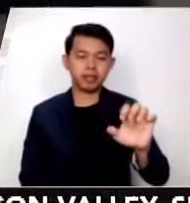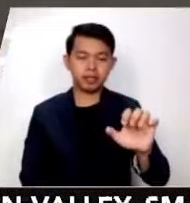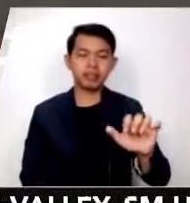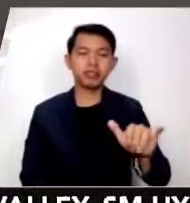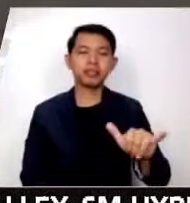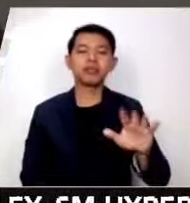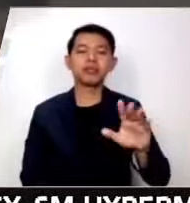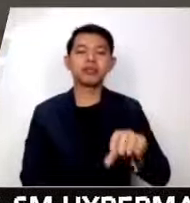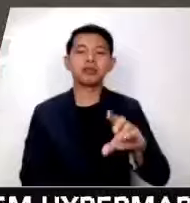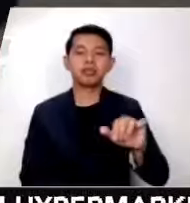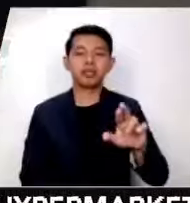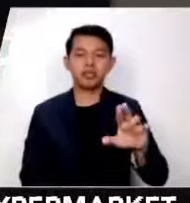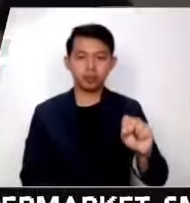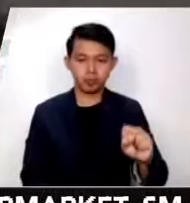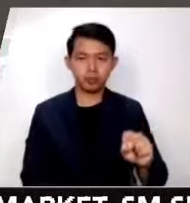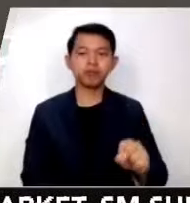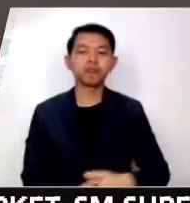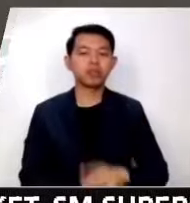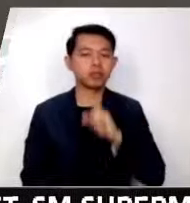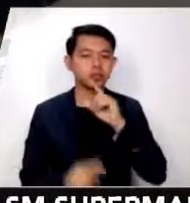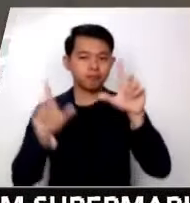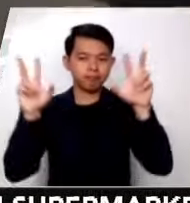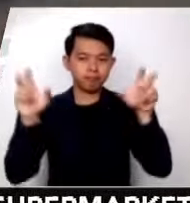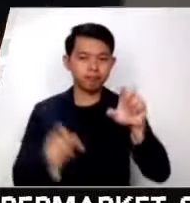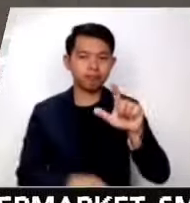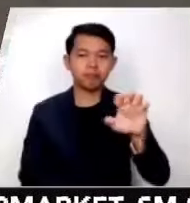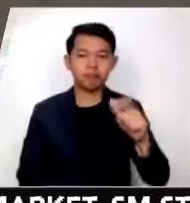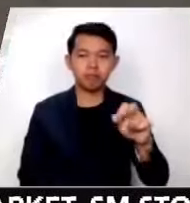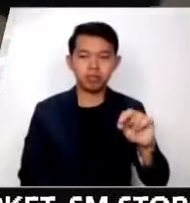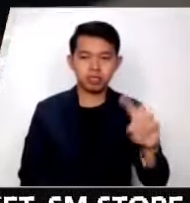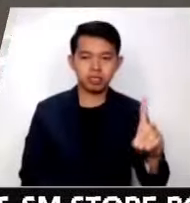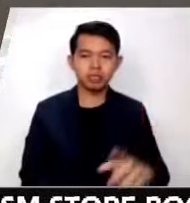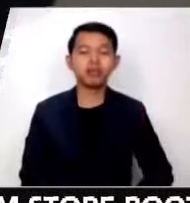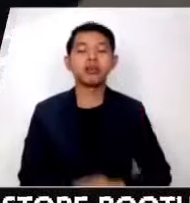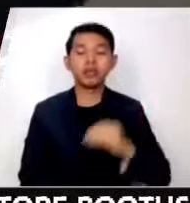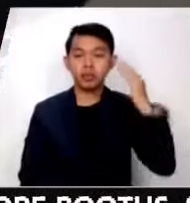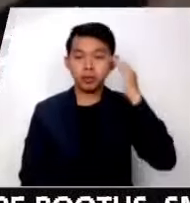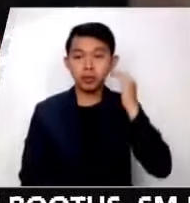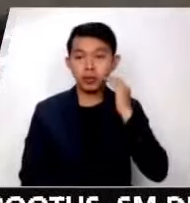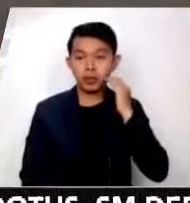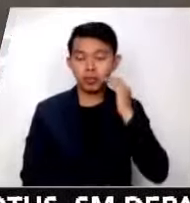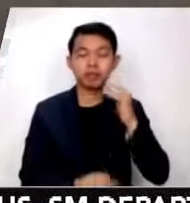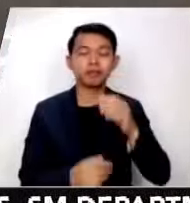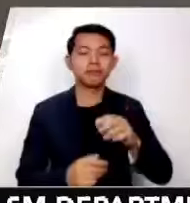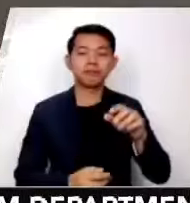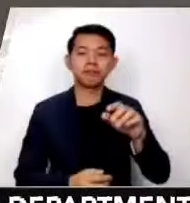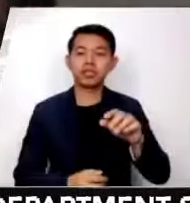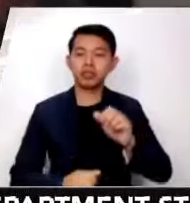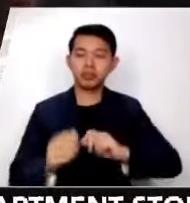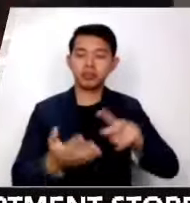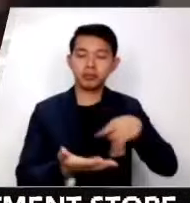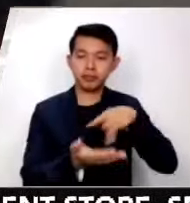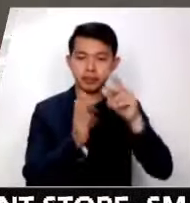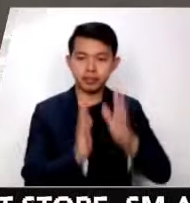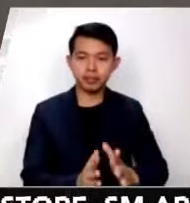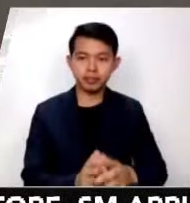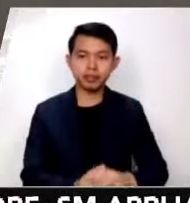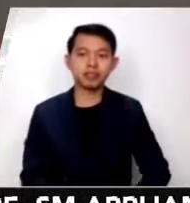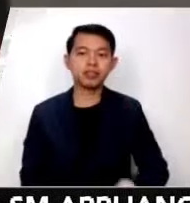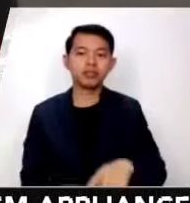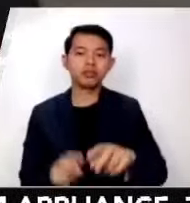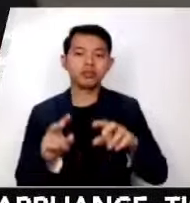Sandara Park at Minzy ng 2NE1 may entry sa Pasaloki Dance Challenge.